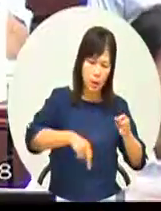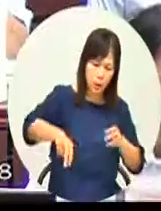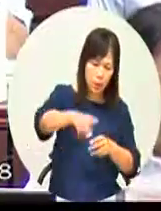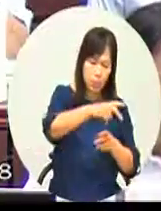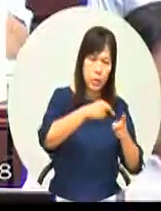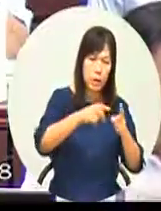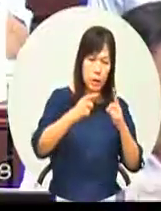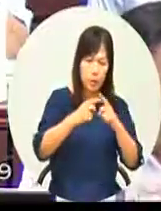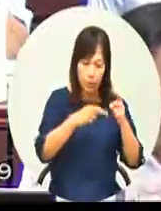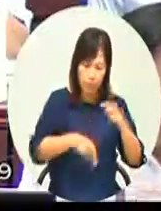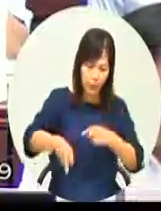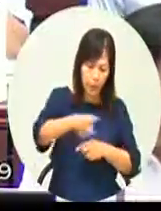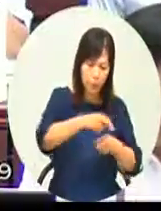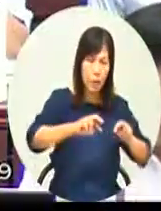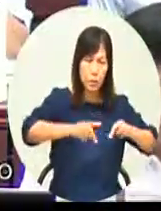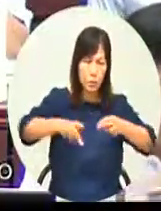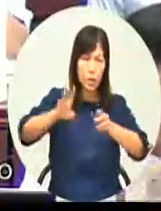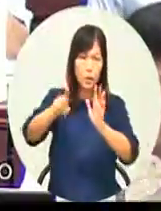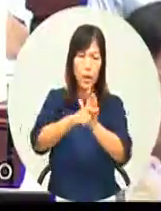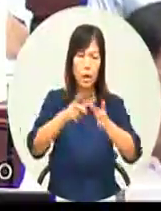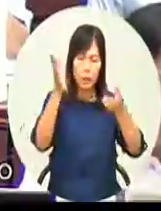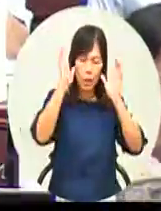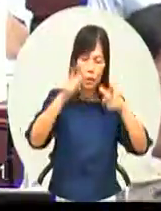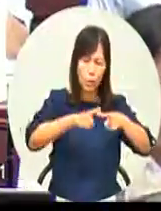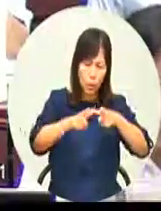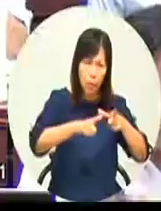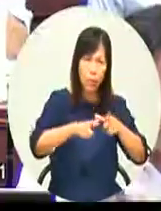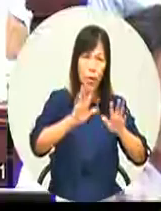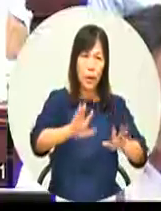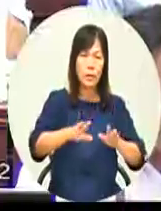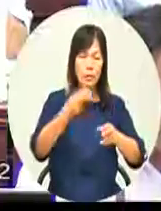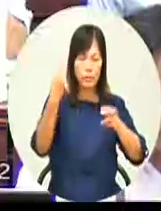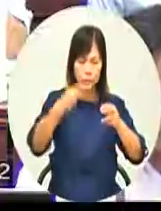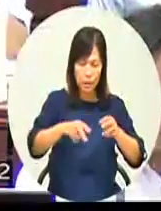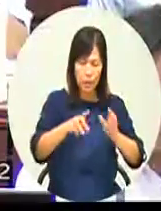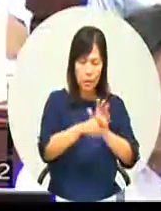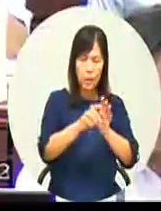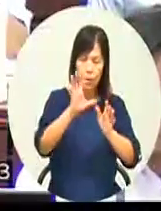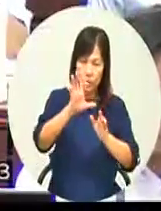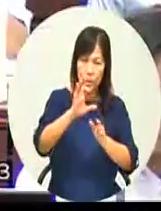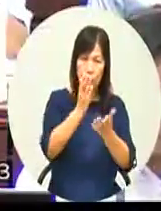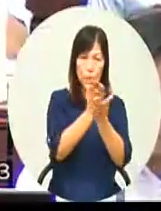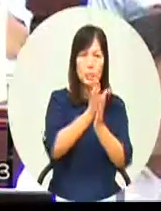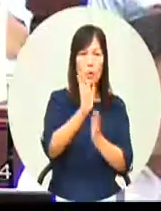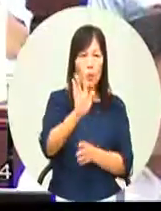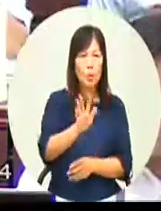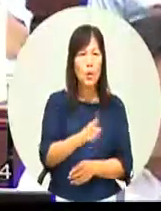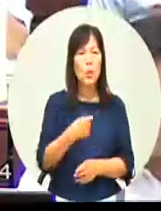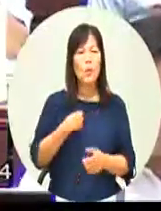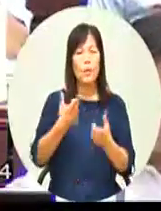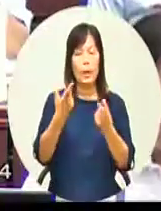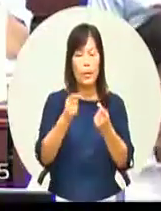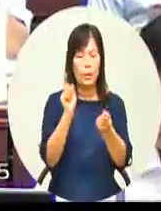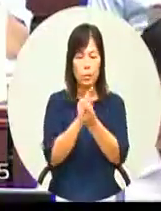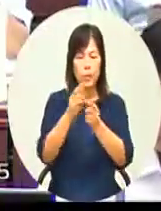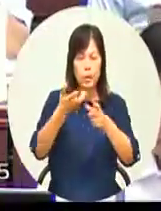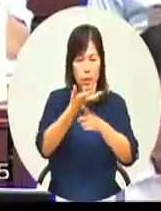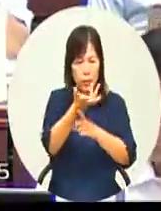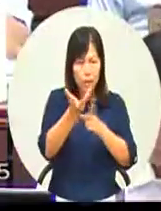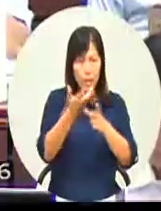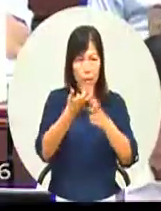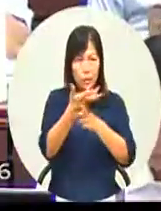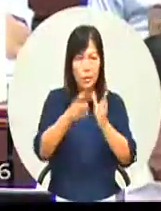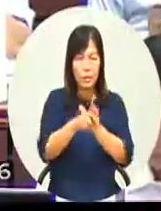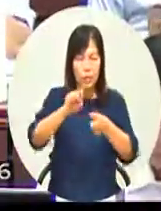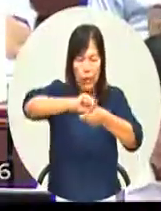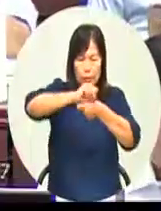一些 整理，还有这个儿童公园，还有目前正在整建的公厕等等，这些都是我们对于莲池潭景点价